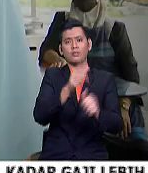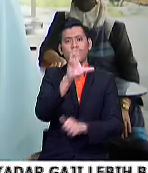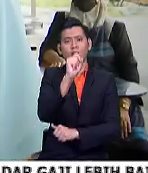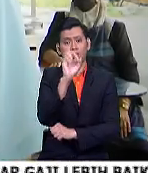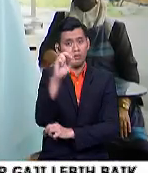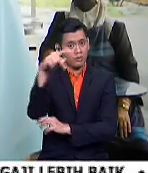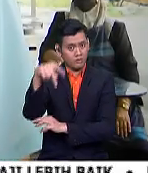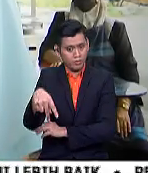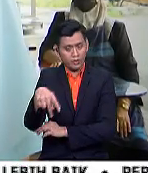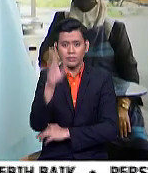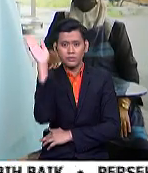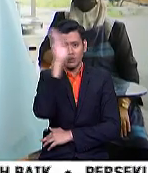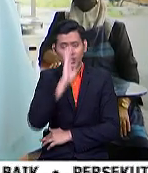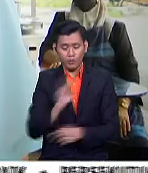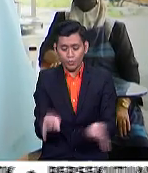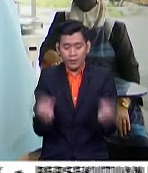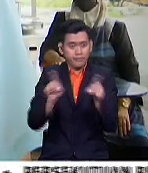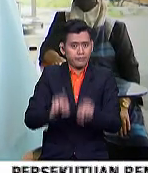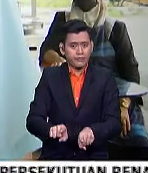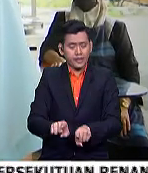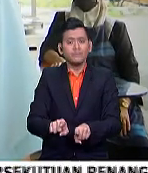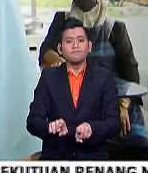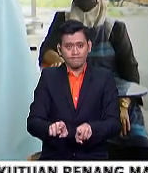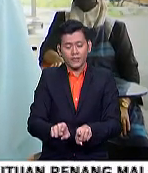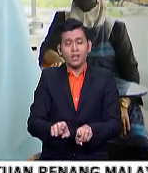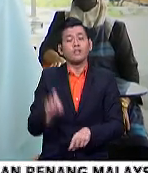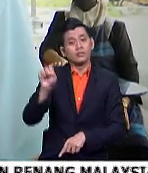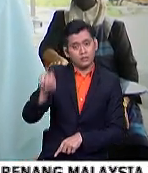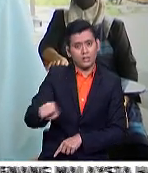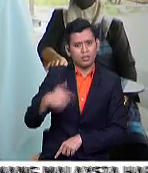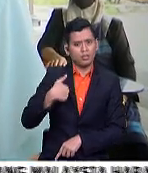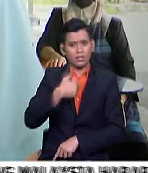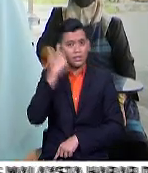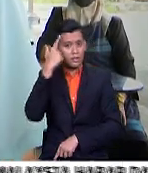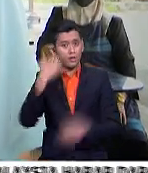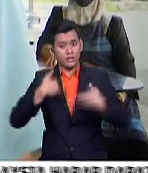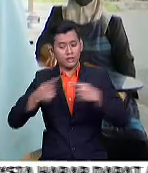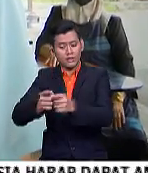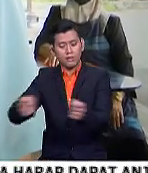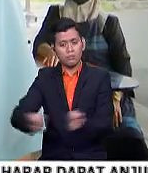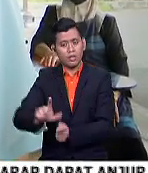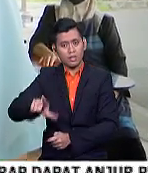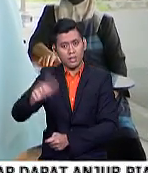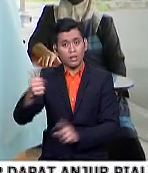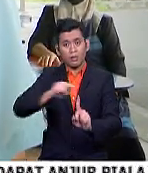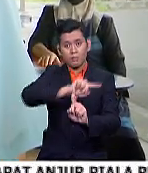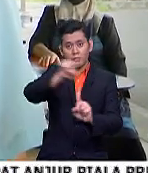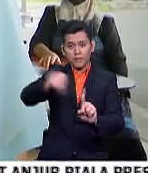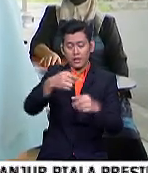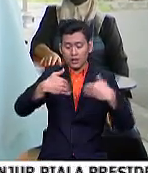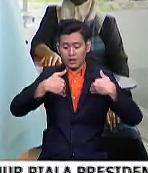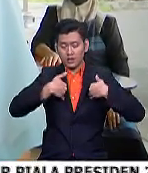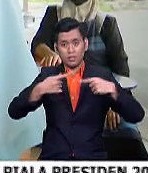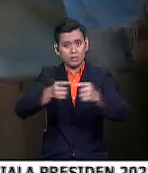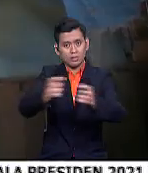Benda tak pernah jadi kan benda tu memang kita ada dengar tempat lain yang jadi belamai tempat kita pun